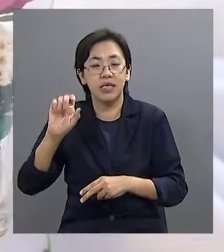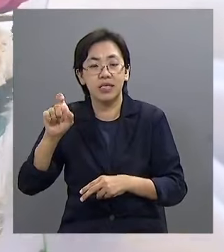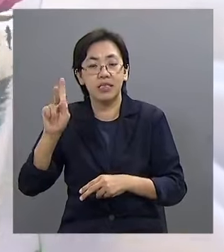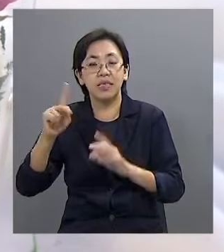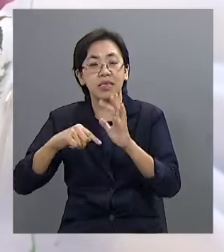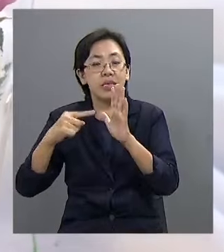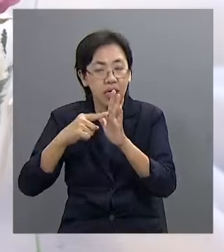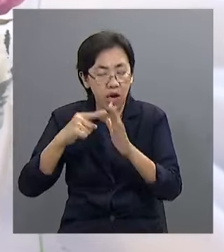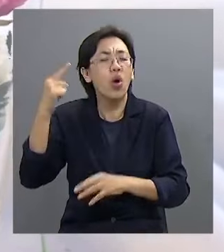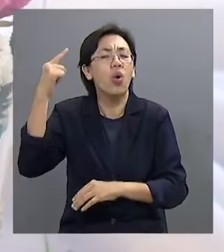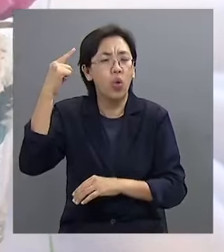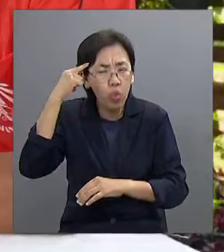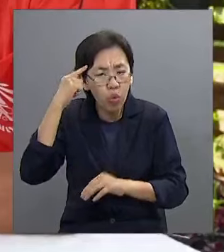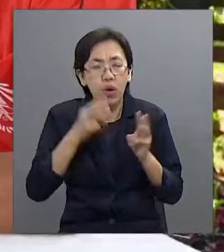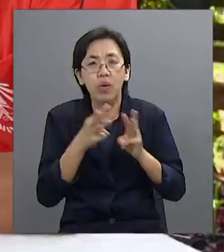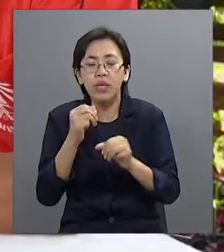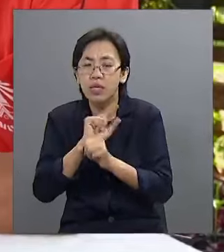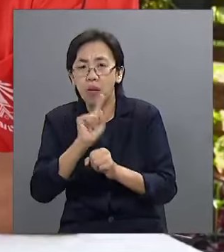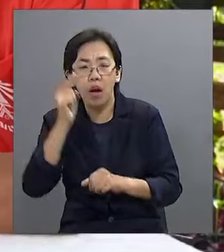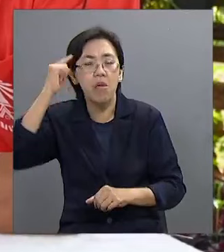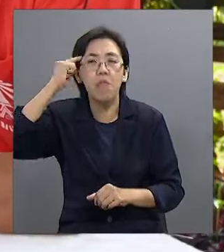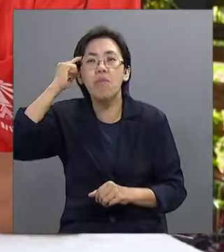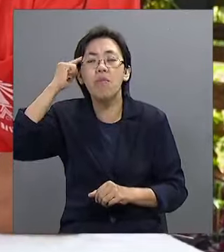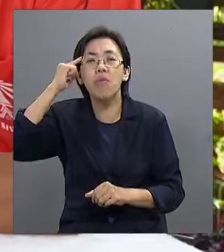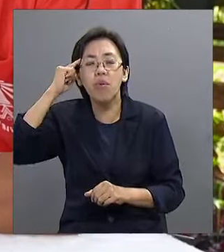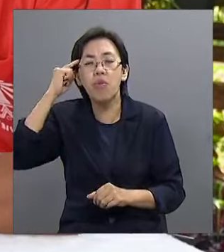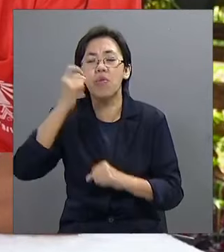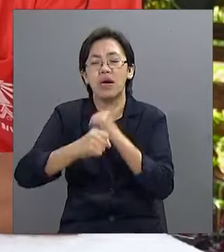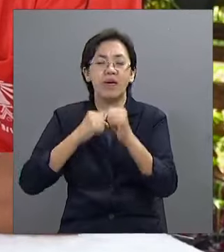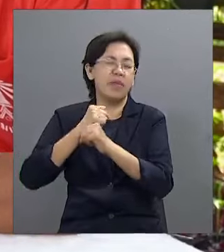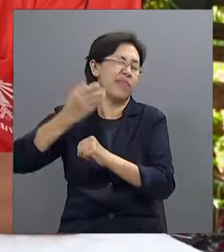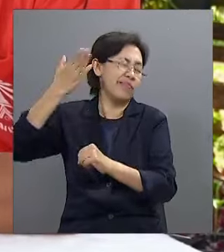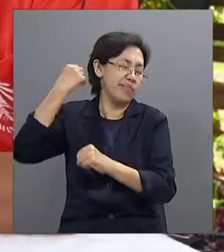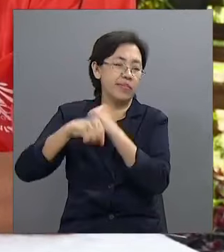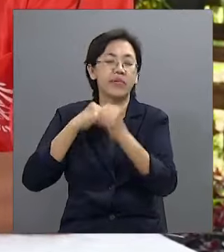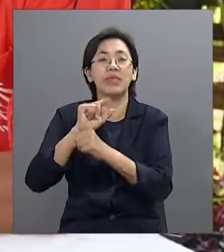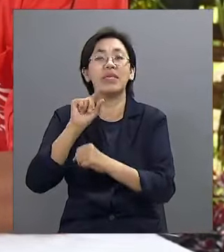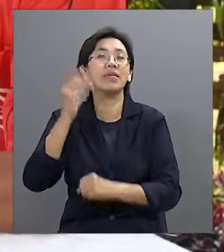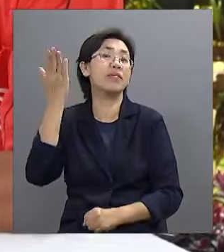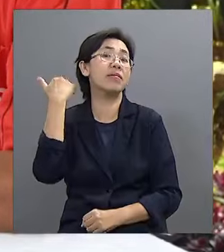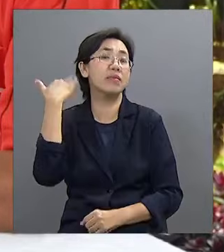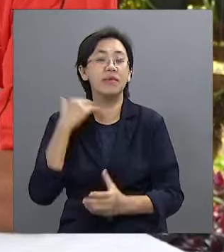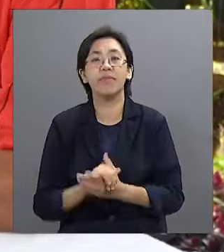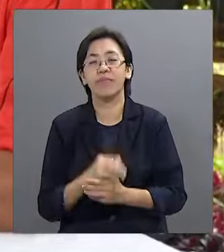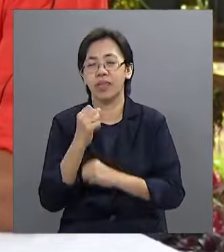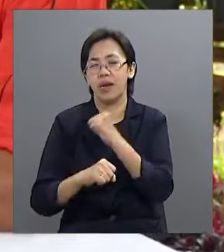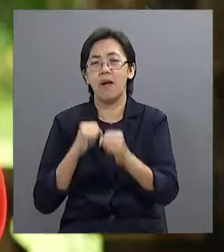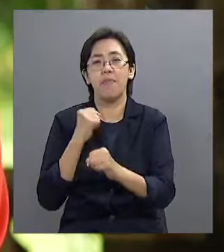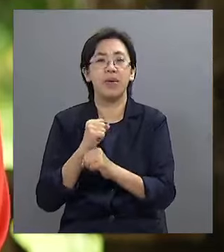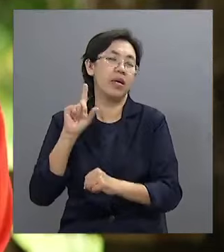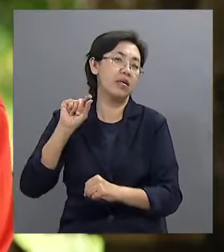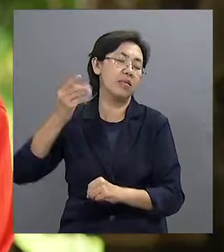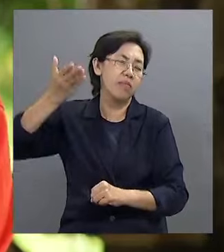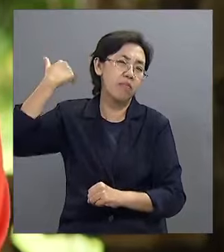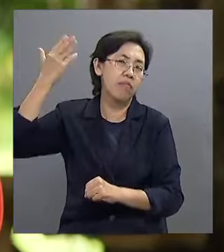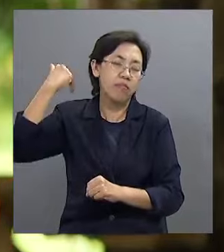ไหนซึ่งสิ่งนี้เกิดขึ้นมาเมื่อประมาณ 20 กว่าปีที่แล้วดังนั้นข้อมูลเนี่ยเราต้องค้นคว้าหาด้วยตัวเองใช่ไหมพ ่อก็